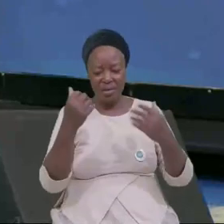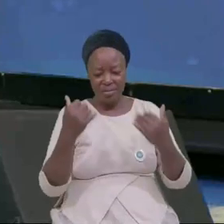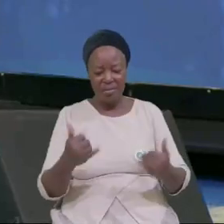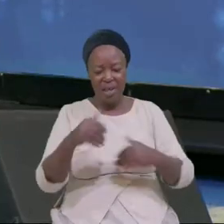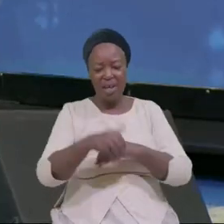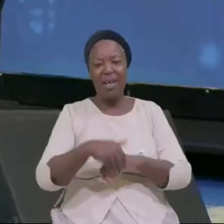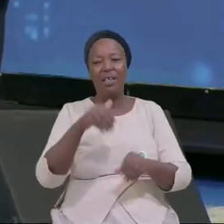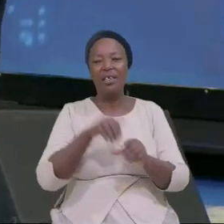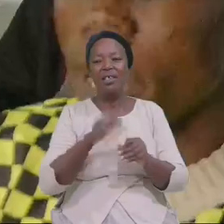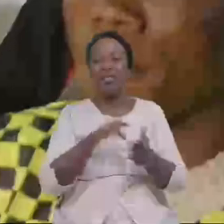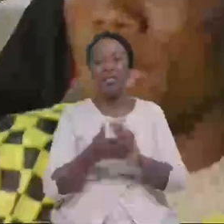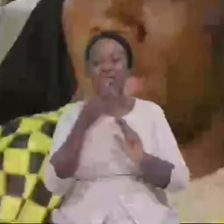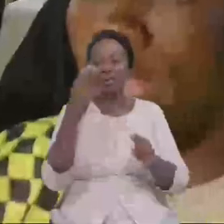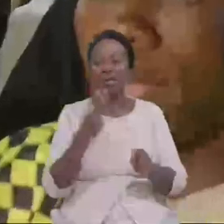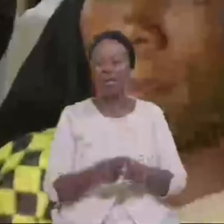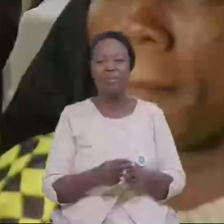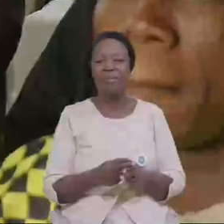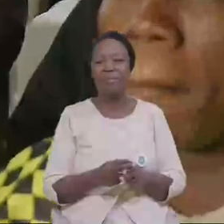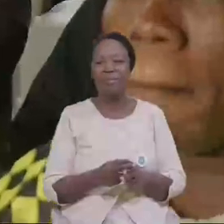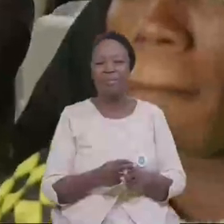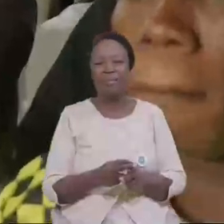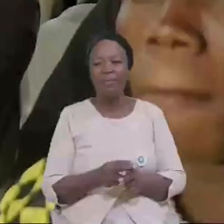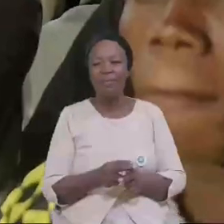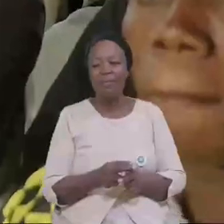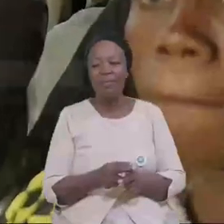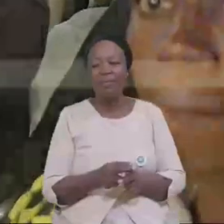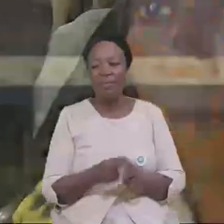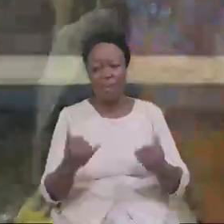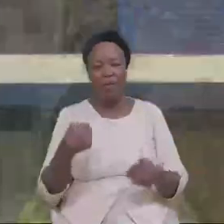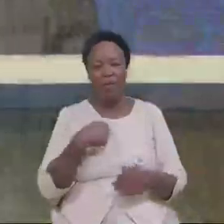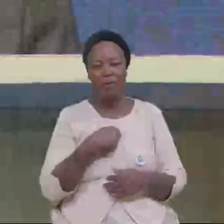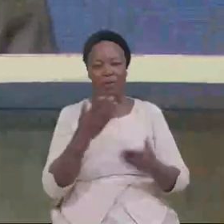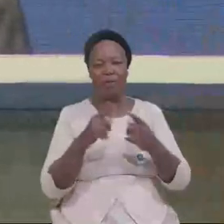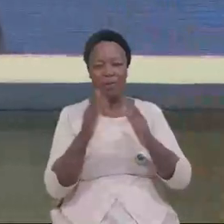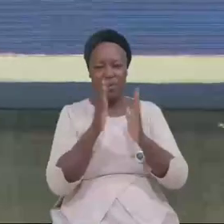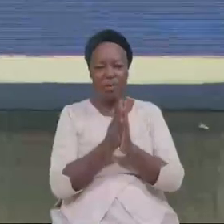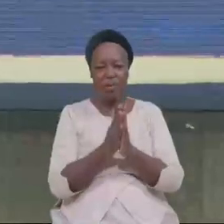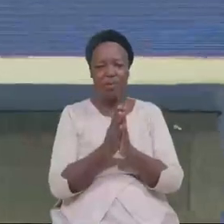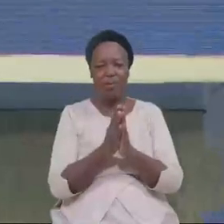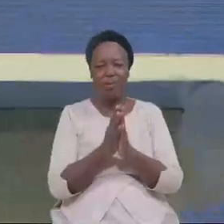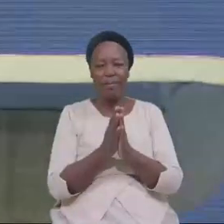de Jésus. La tête baissée, les yeux fermés.